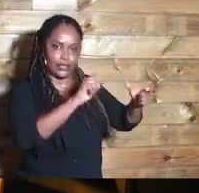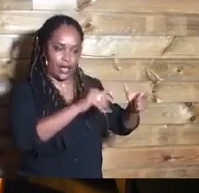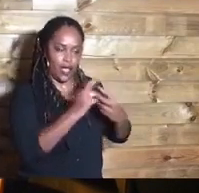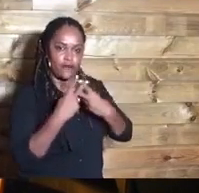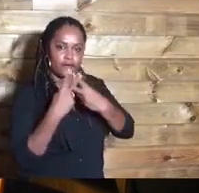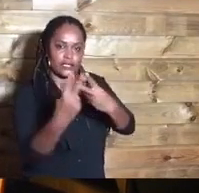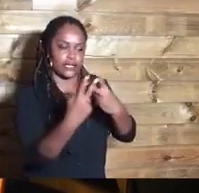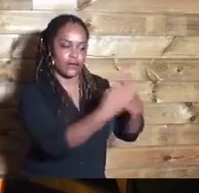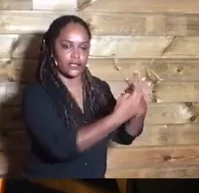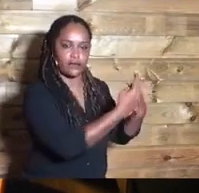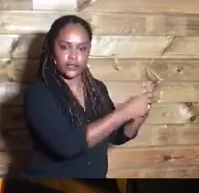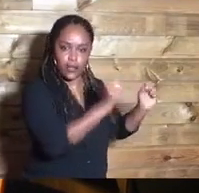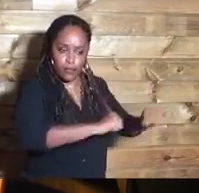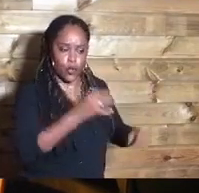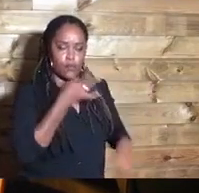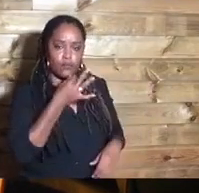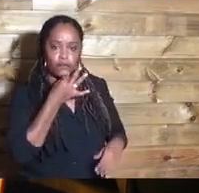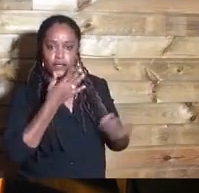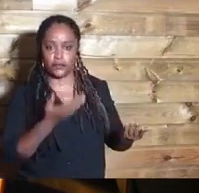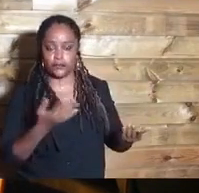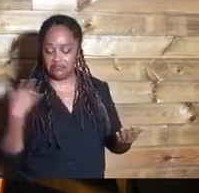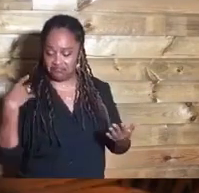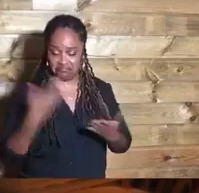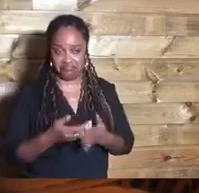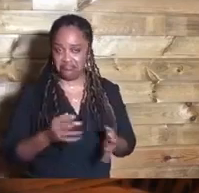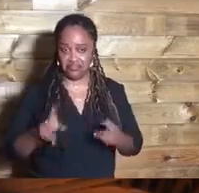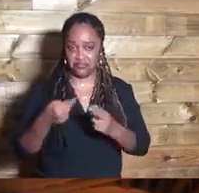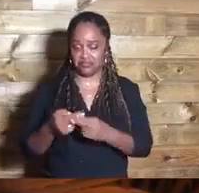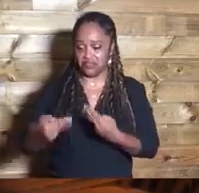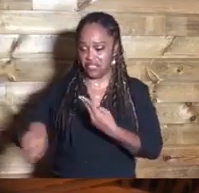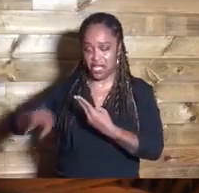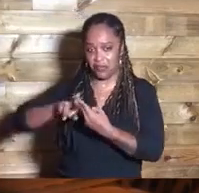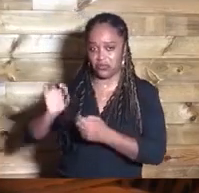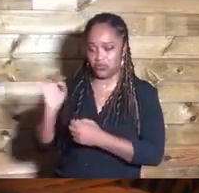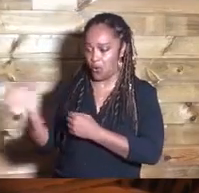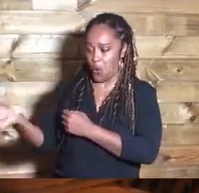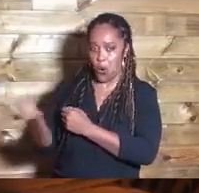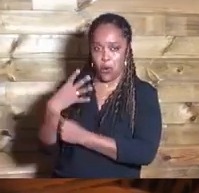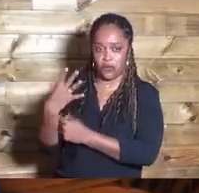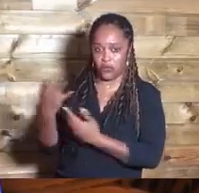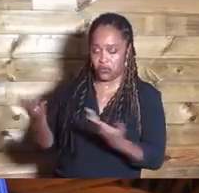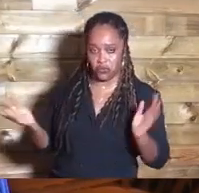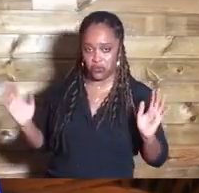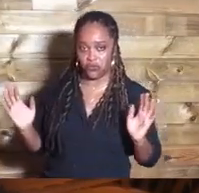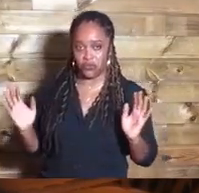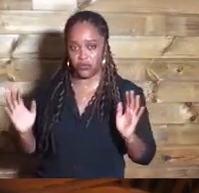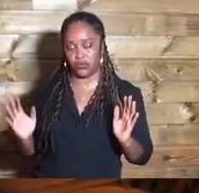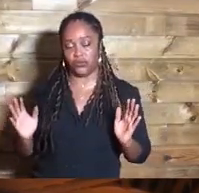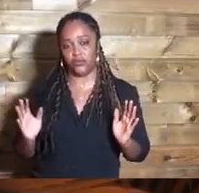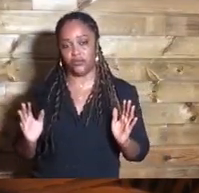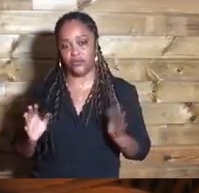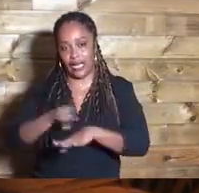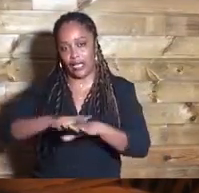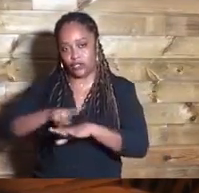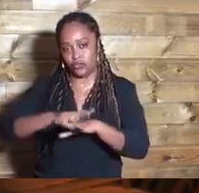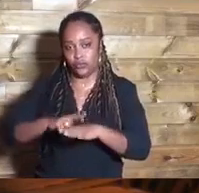eux également. Eh bien, jusqu'à présent, nous pas ni à rien, ils ont refusé nous la possibilité de faire installation à ça. C'est